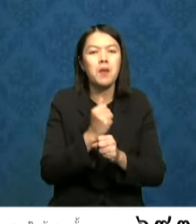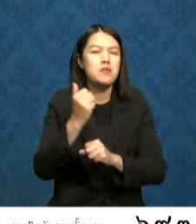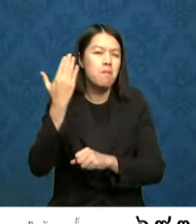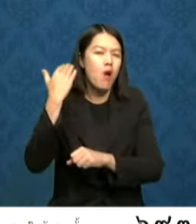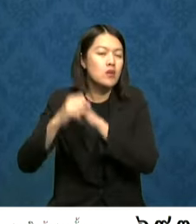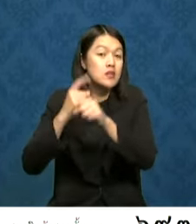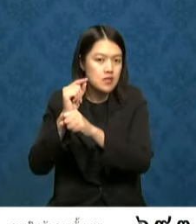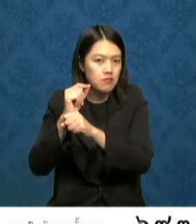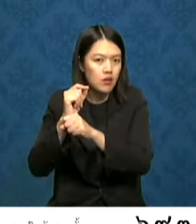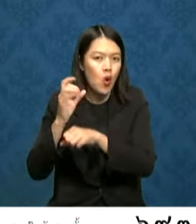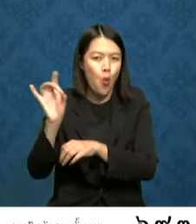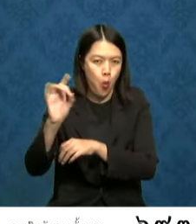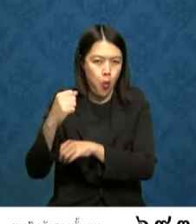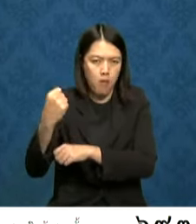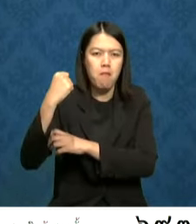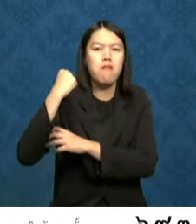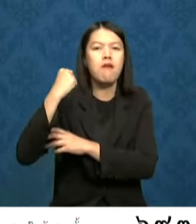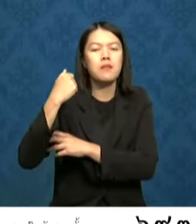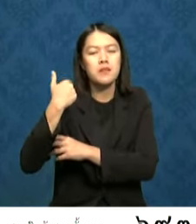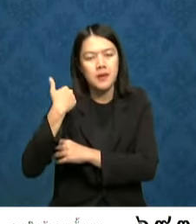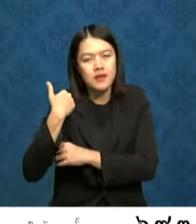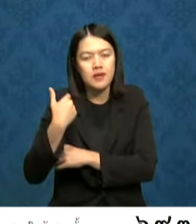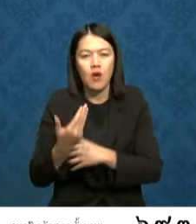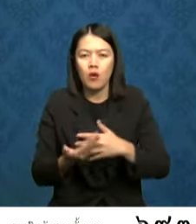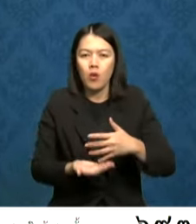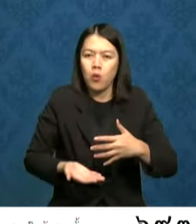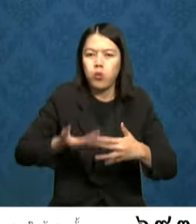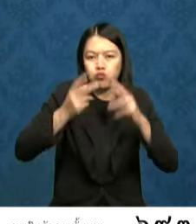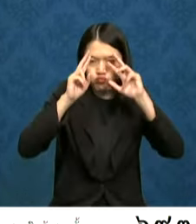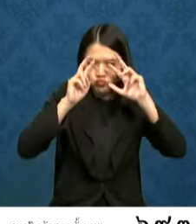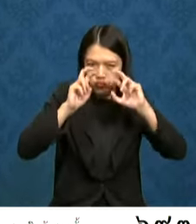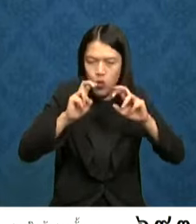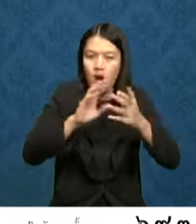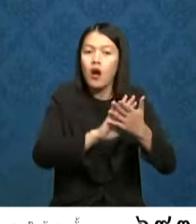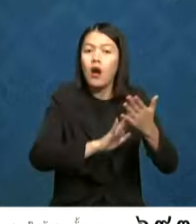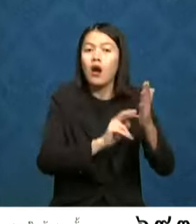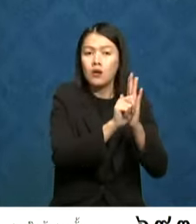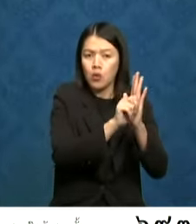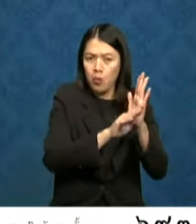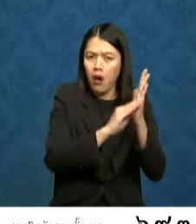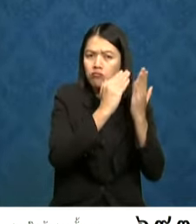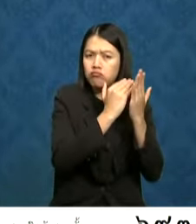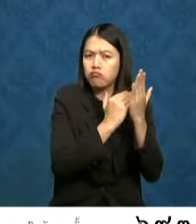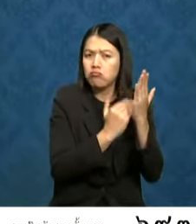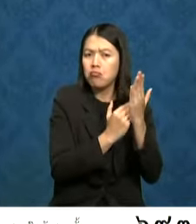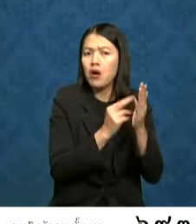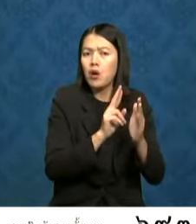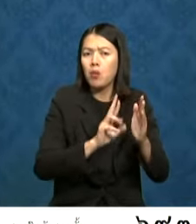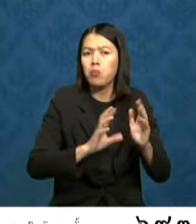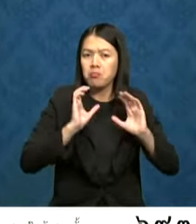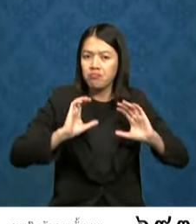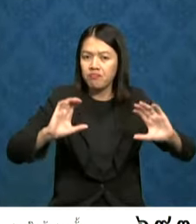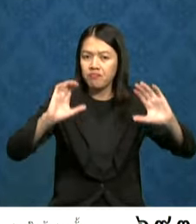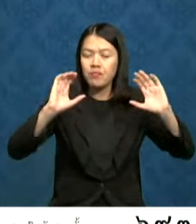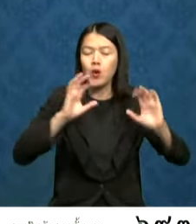20ปีก่อนจะยังคงอยู่มยนะคะแต่ถ้าดูจากการวิเคราะห์ในนโยบายที่ออกมาเรื่องของการปฏิรูปโราชการนี้ดิฉัน